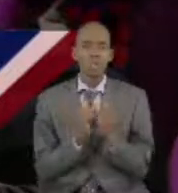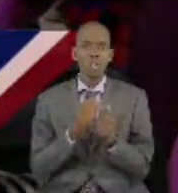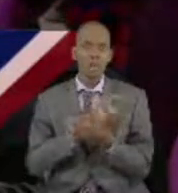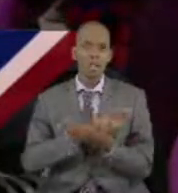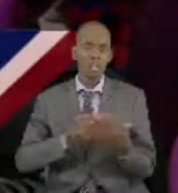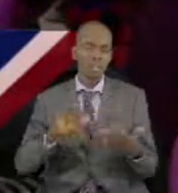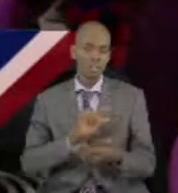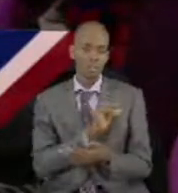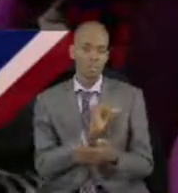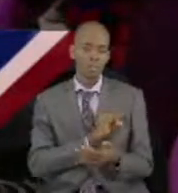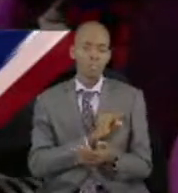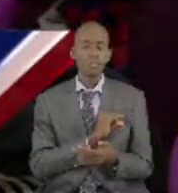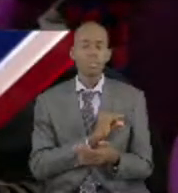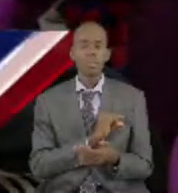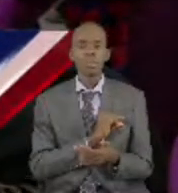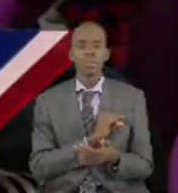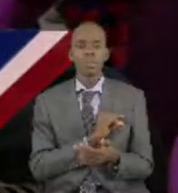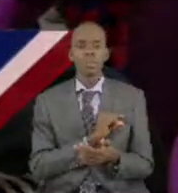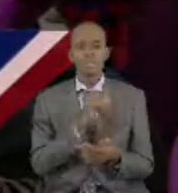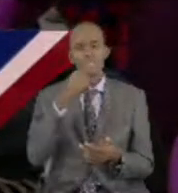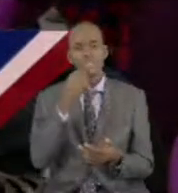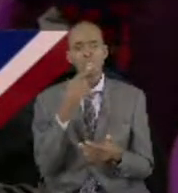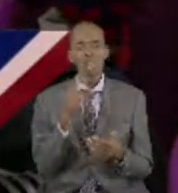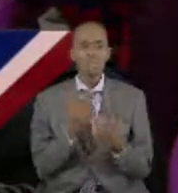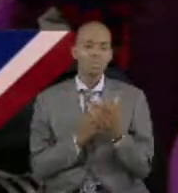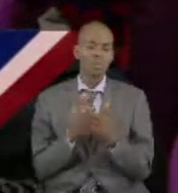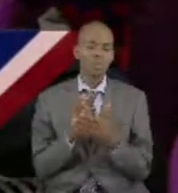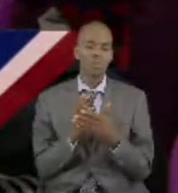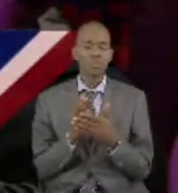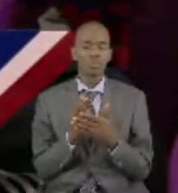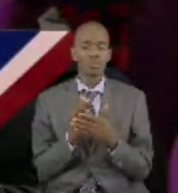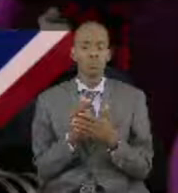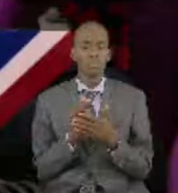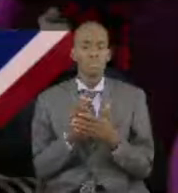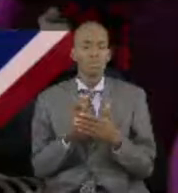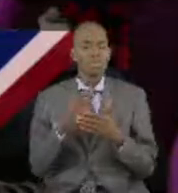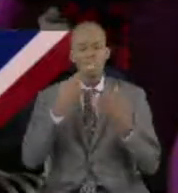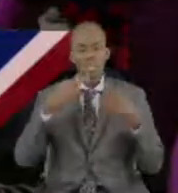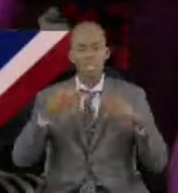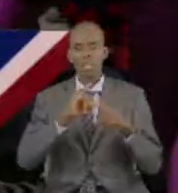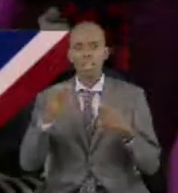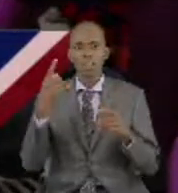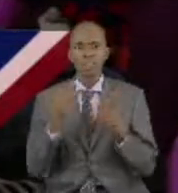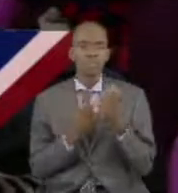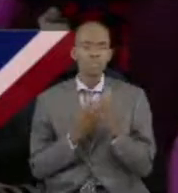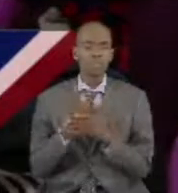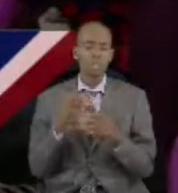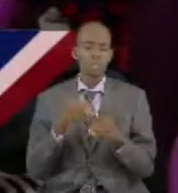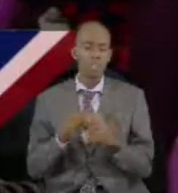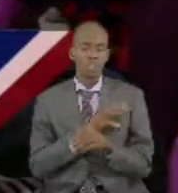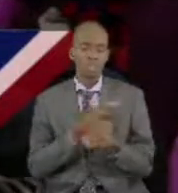conscience pure. Dire la vérité, proclamer la vérité, déclarer la vérité en